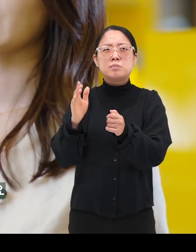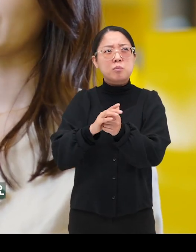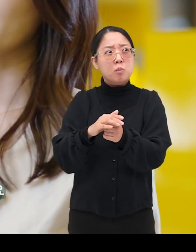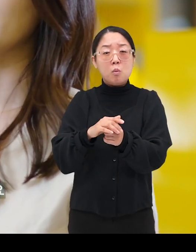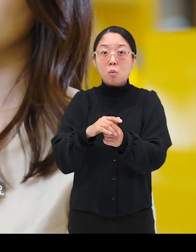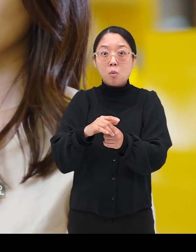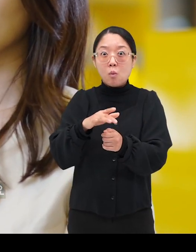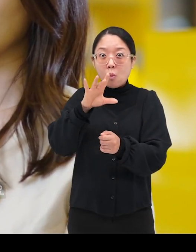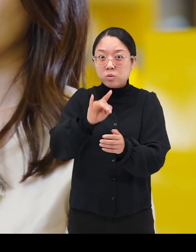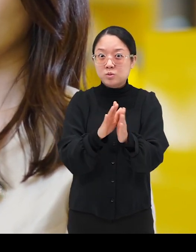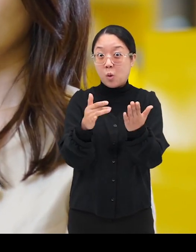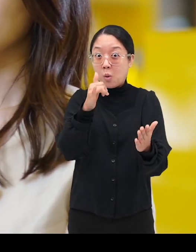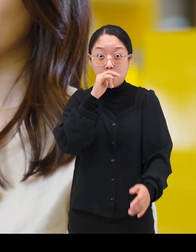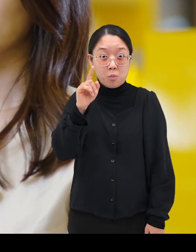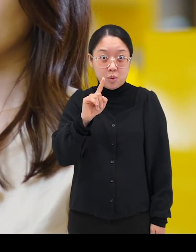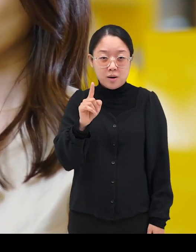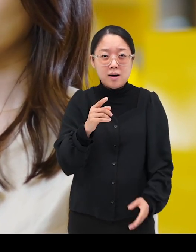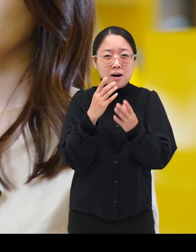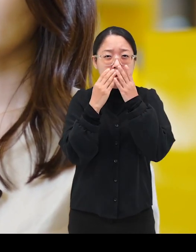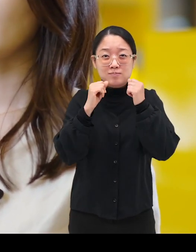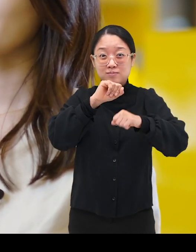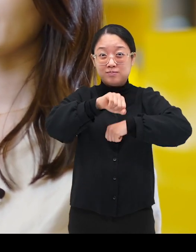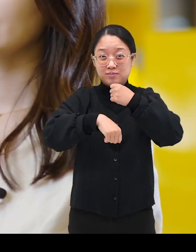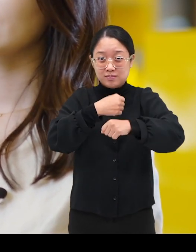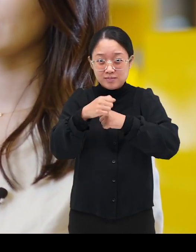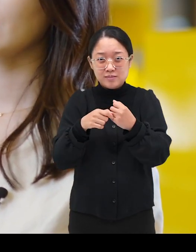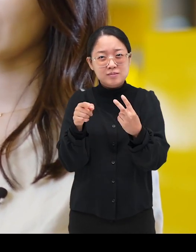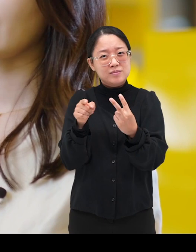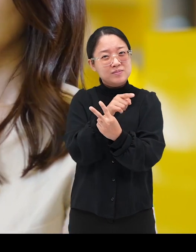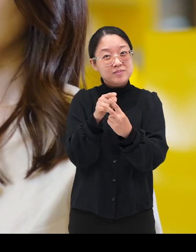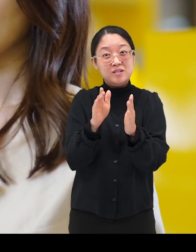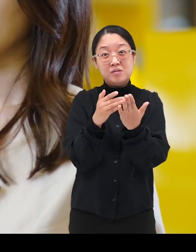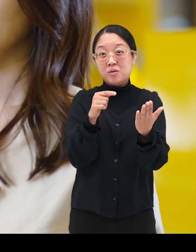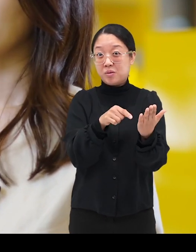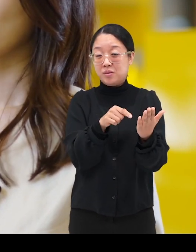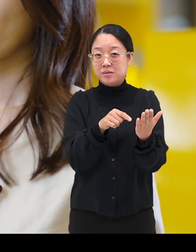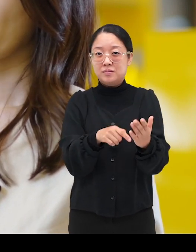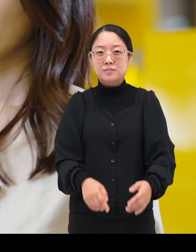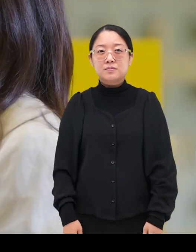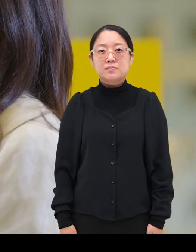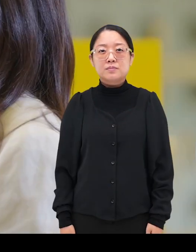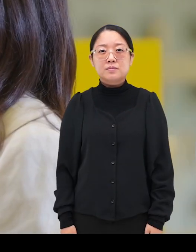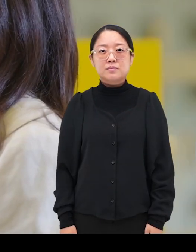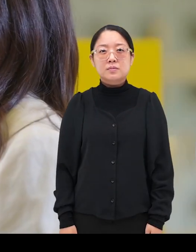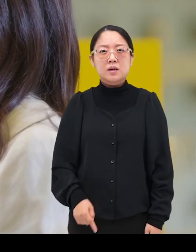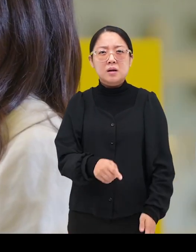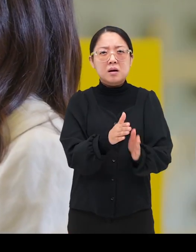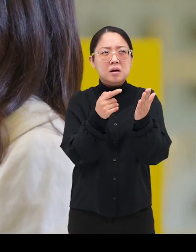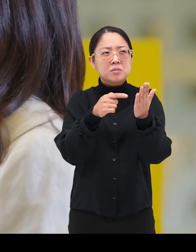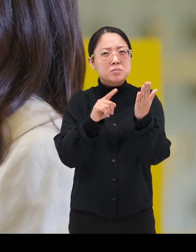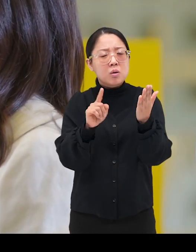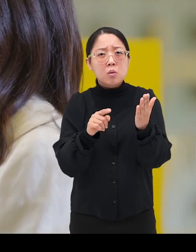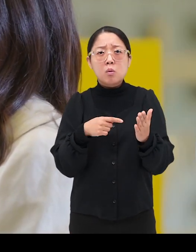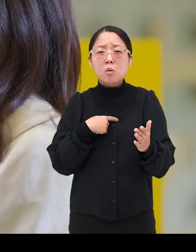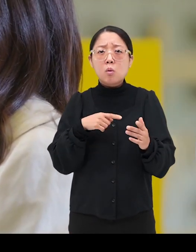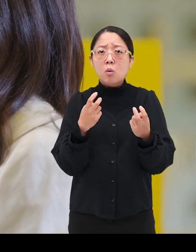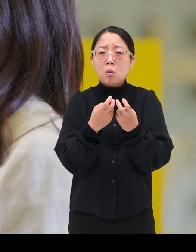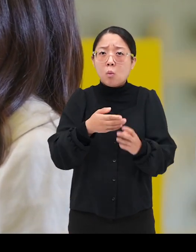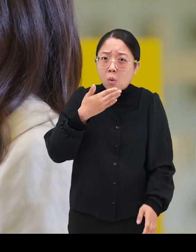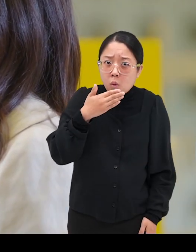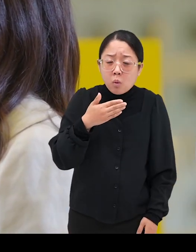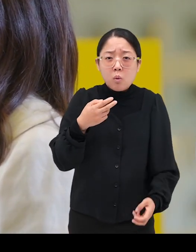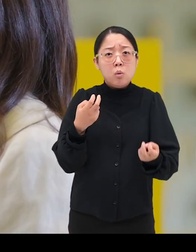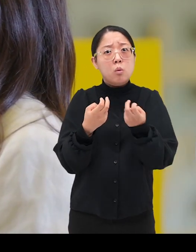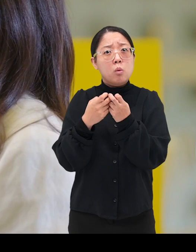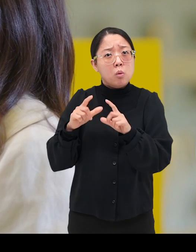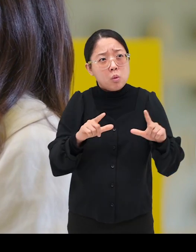시대에 되게 잘 어울리는 책이에요. 잡식동물의 딜레마라는 책인데, 이 책은 우리가 무엇을 어떻게 먹고